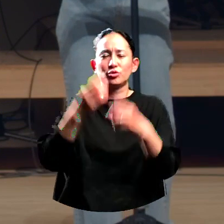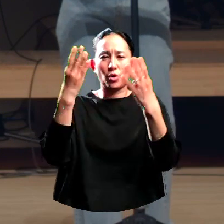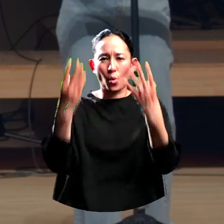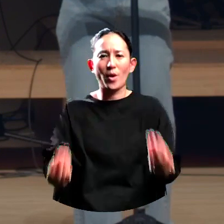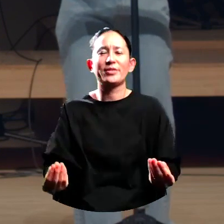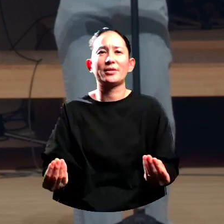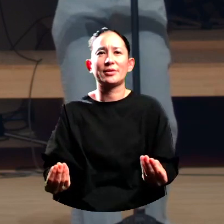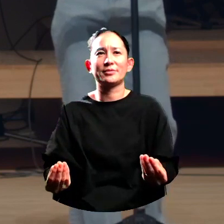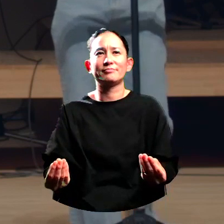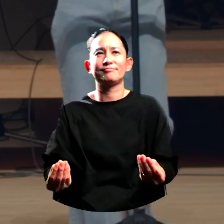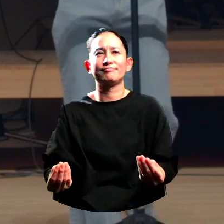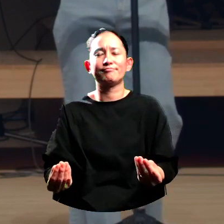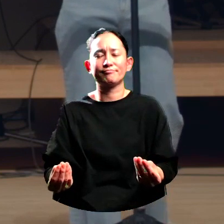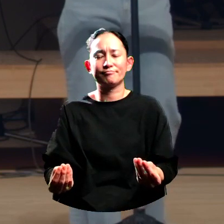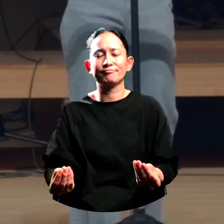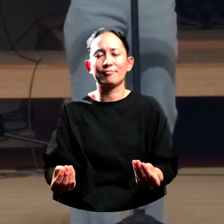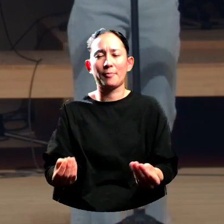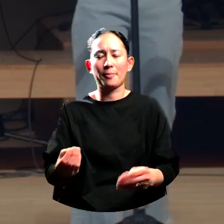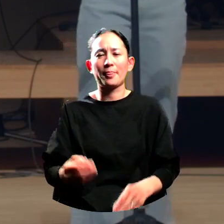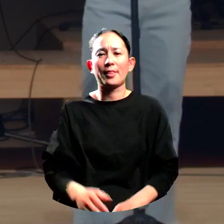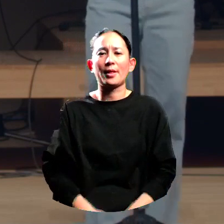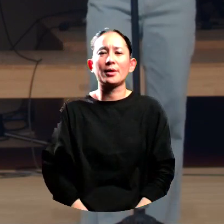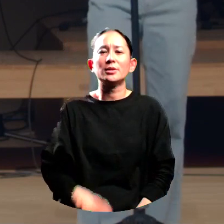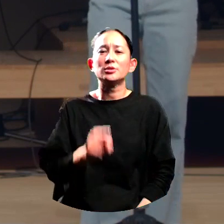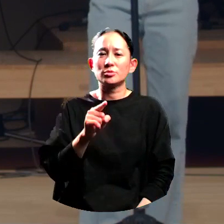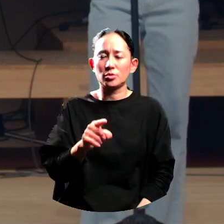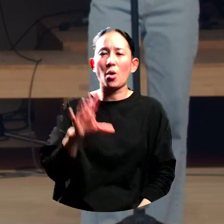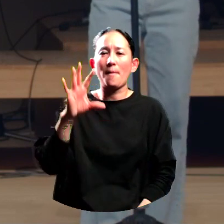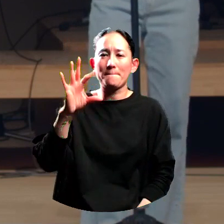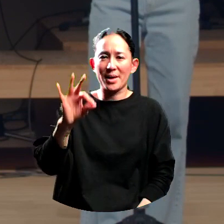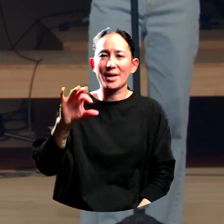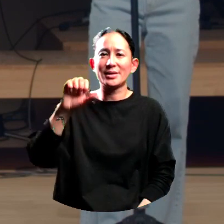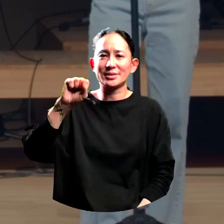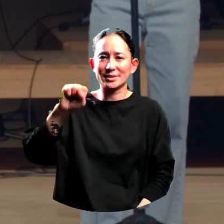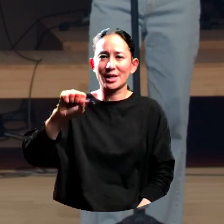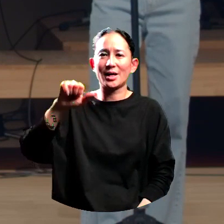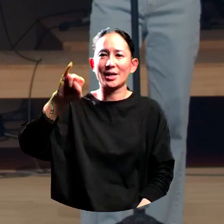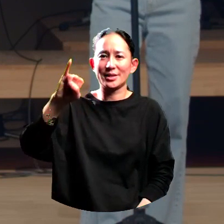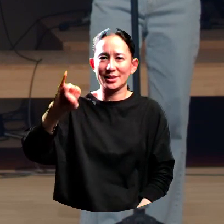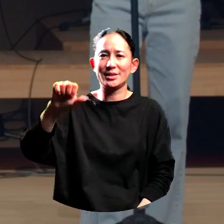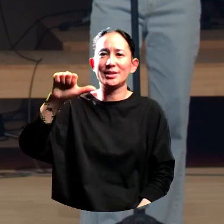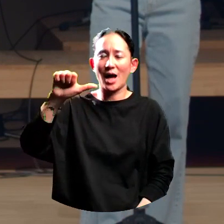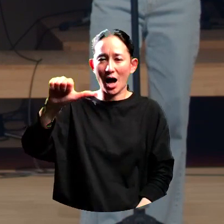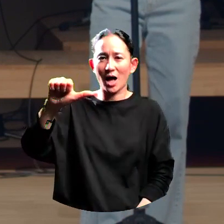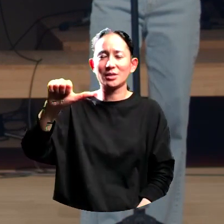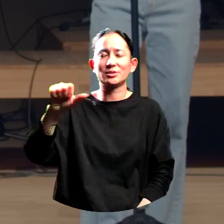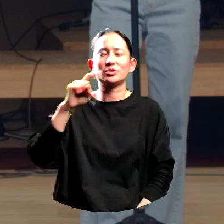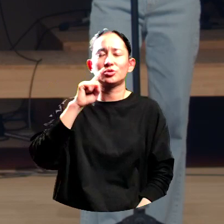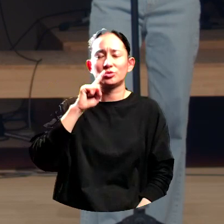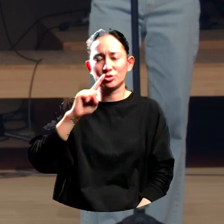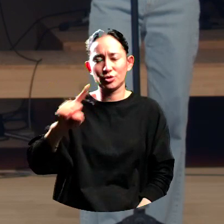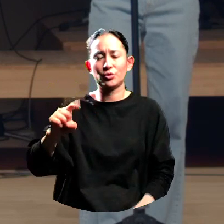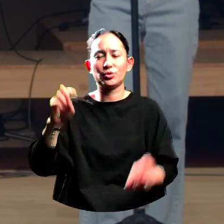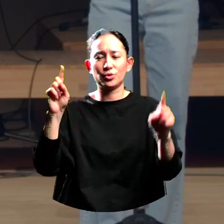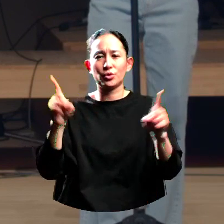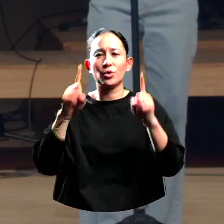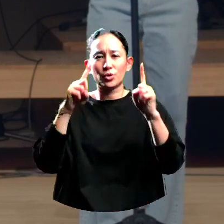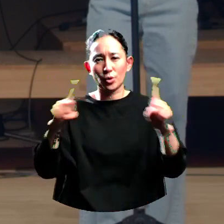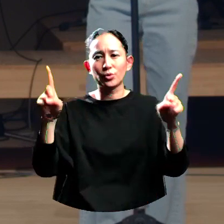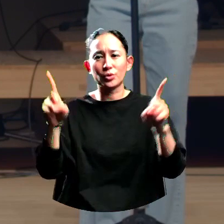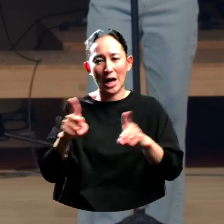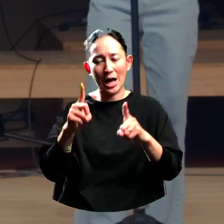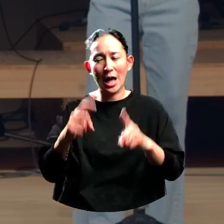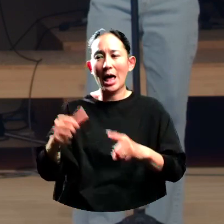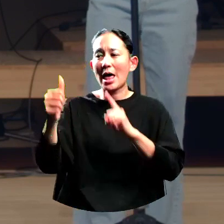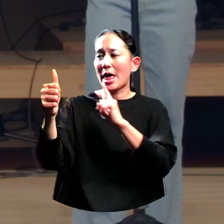そしてご存知の通り、このメサイアという曲が音楽家としてのヘンデルの起死回生、復活につなが